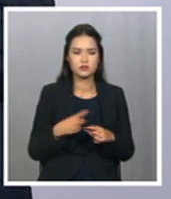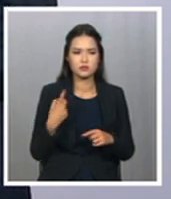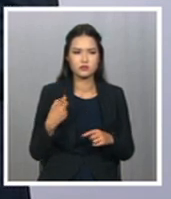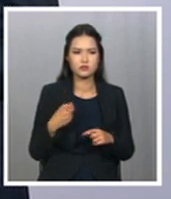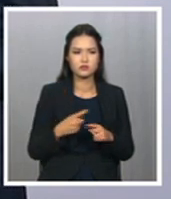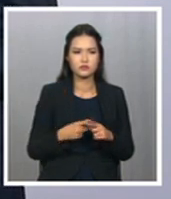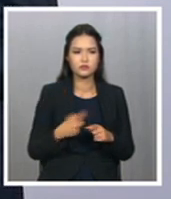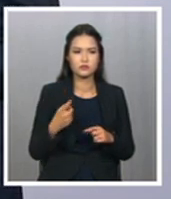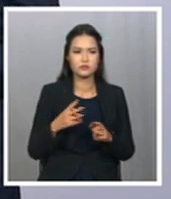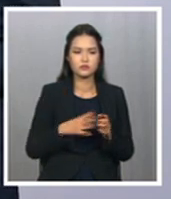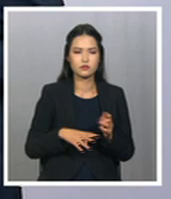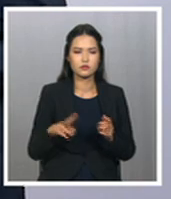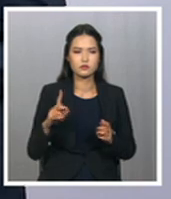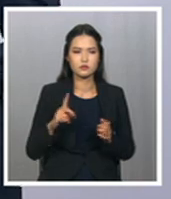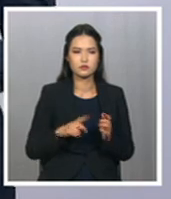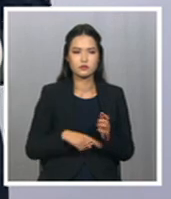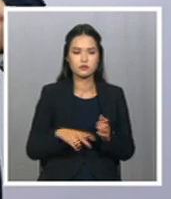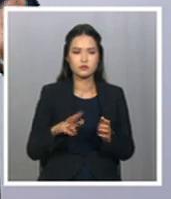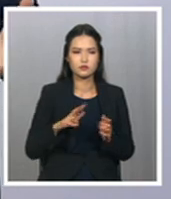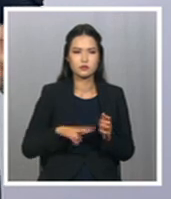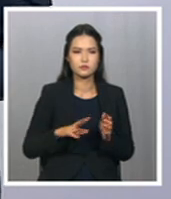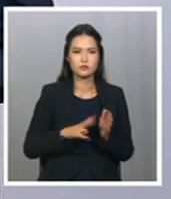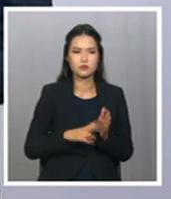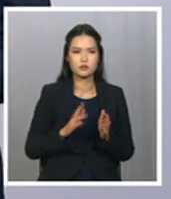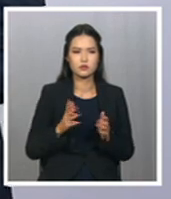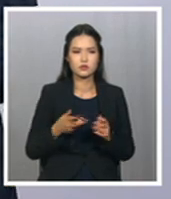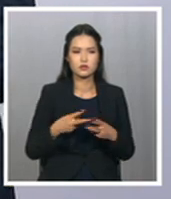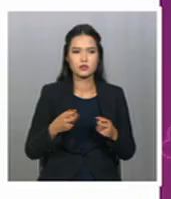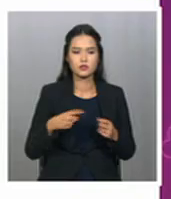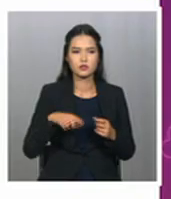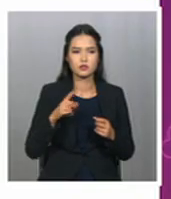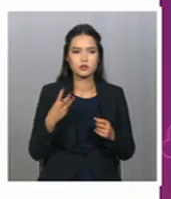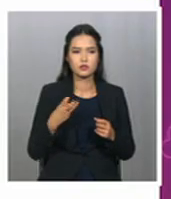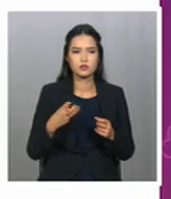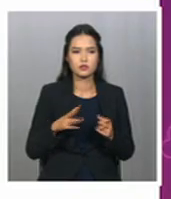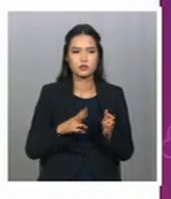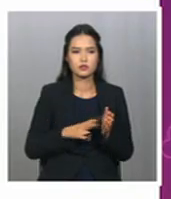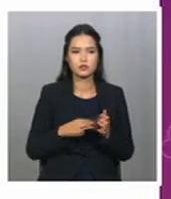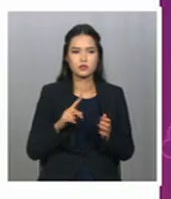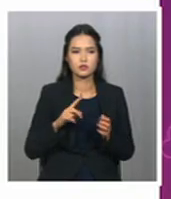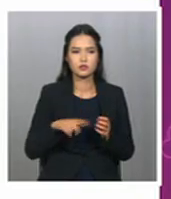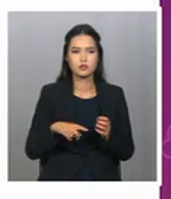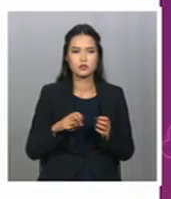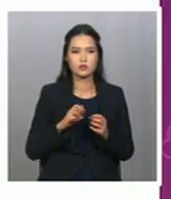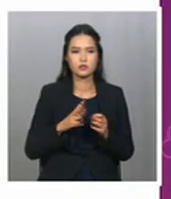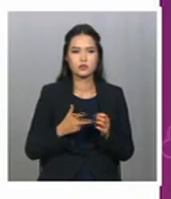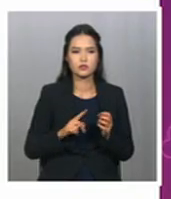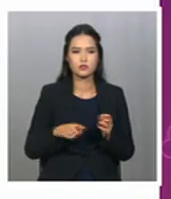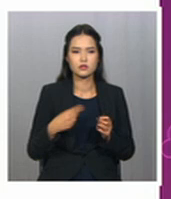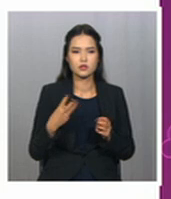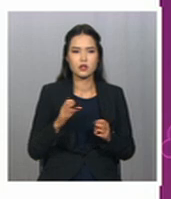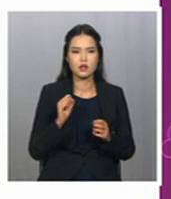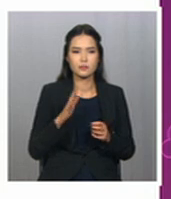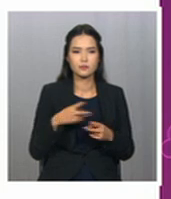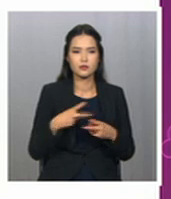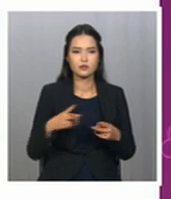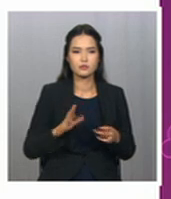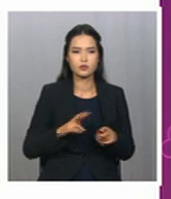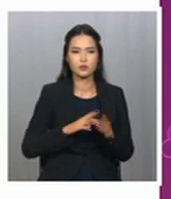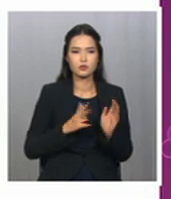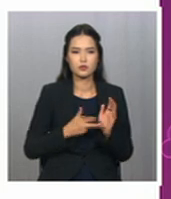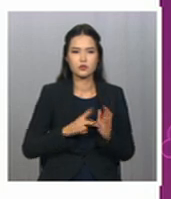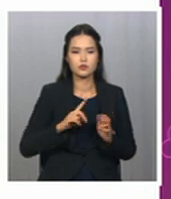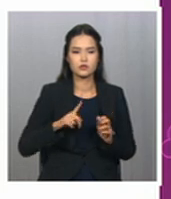94,128 немесе 338,128 бұл түбірінің астында. Ал бұл санның квадрат түбірі шамамен